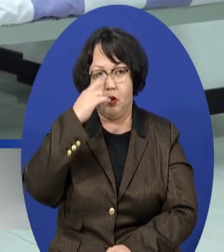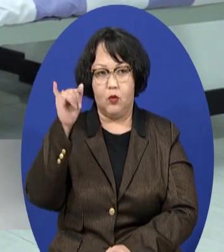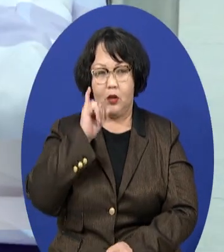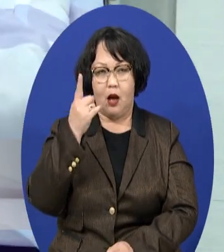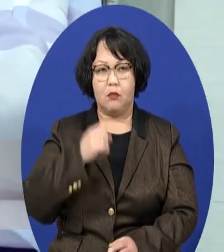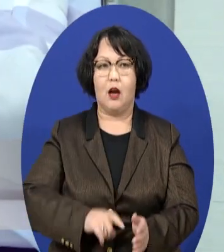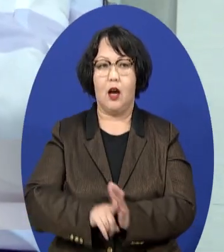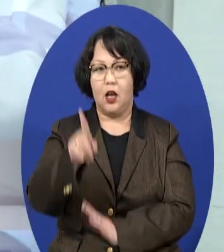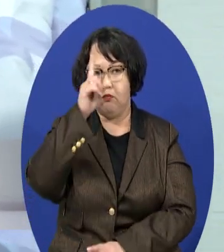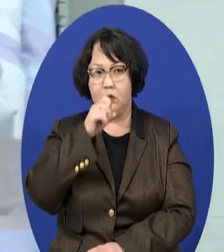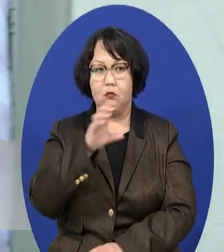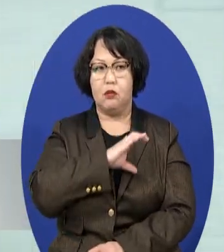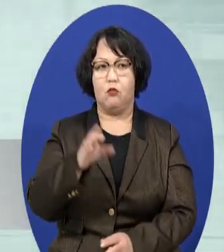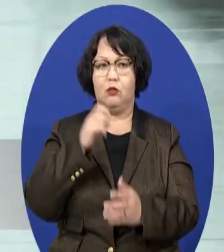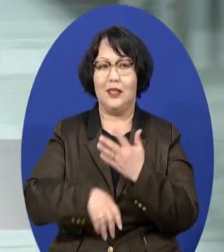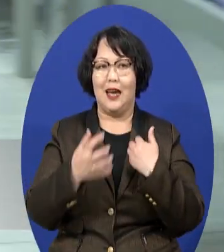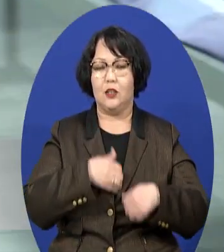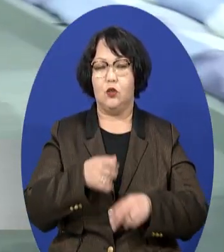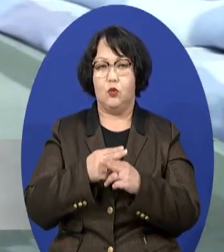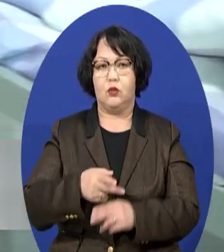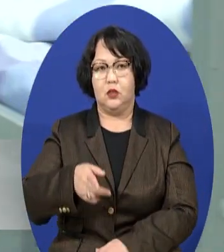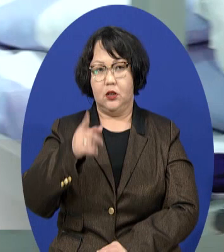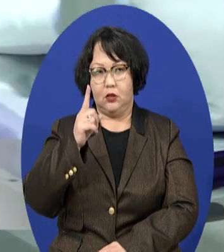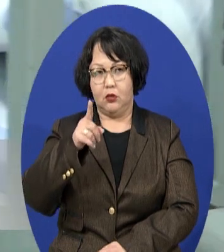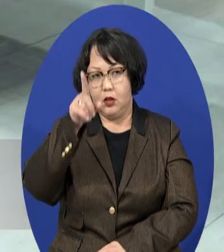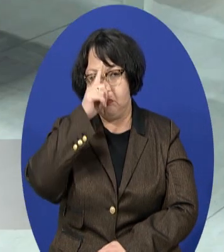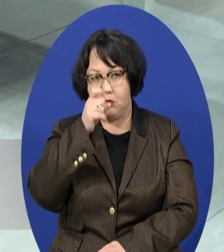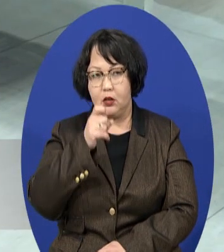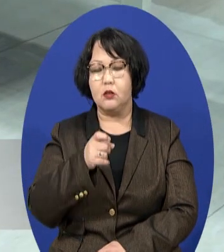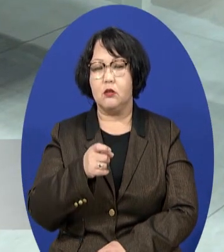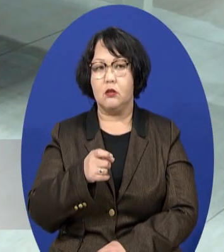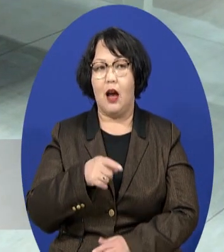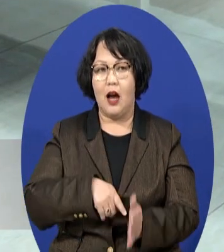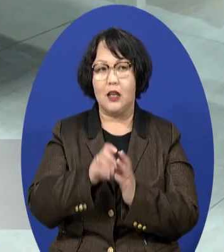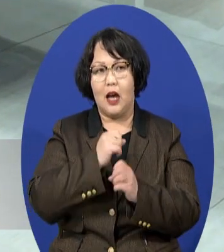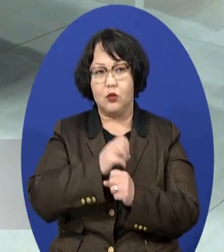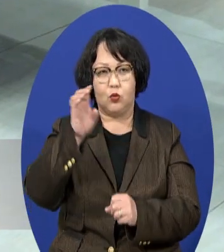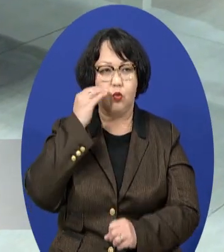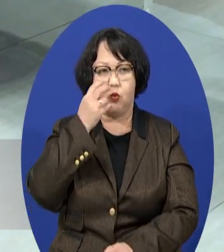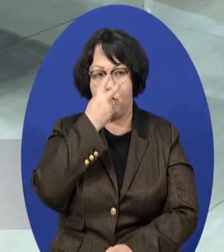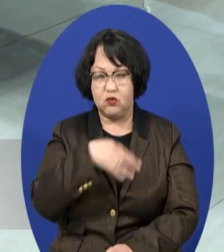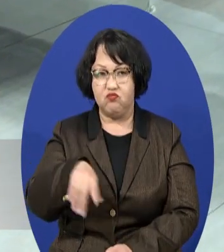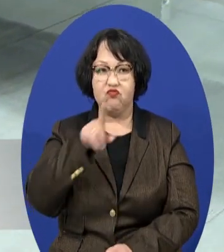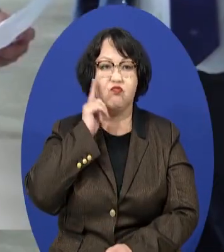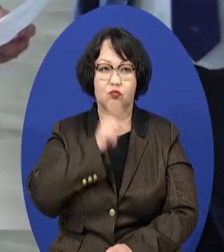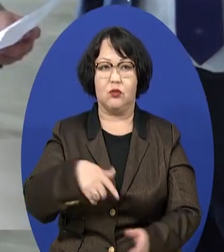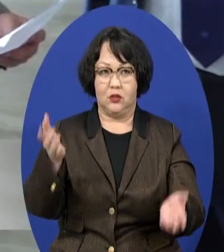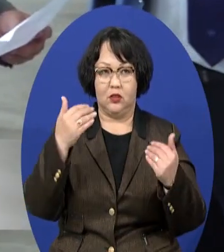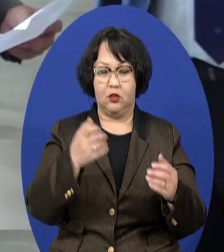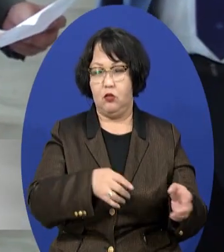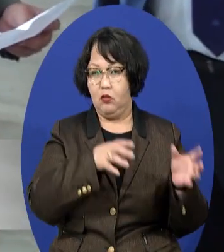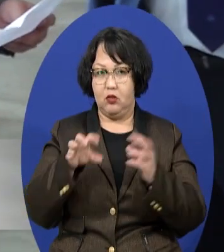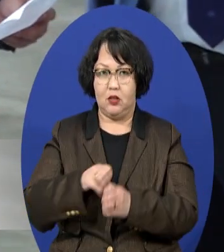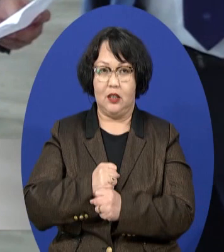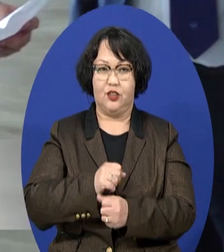одоо эмнэлэг тодорхой яралтай тусламжийг 1-р эмнэлгээр бид нутгшуулж хагаад эхнээс нь ажиллаж байсан залуучуудаа авцраад энэ дээр ингэ ажилуулхад